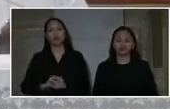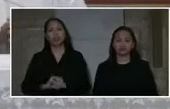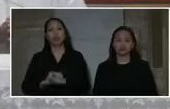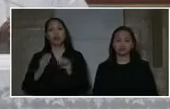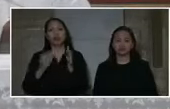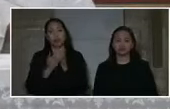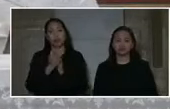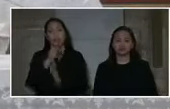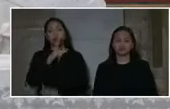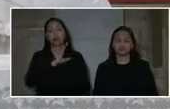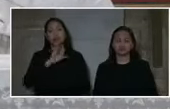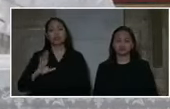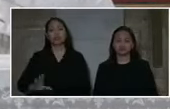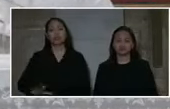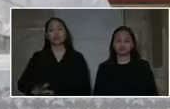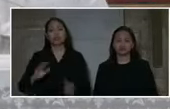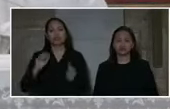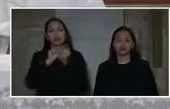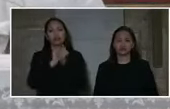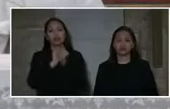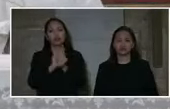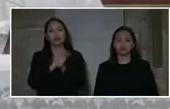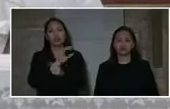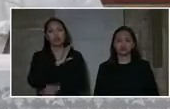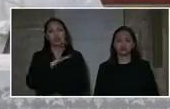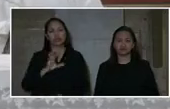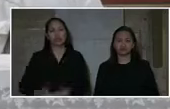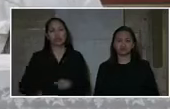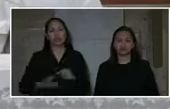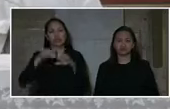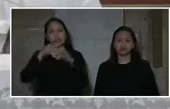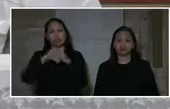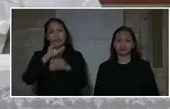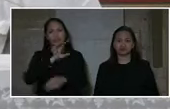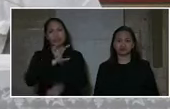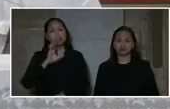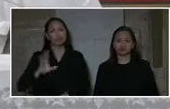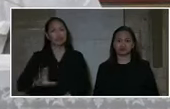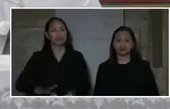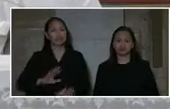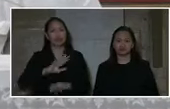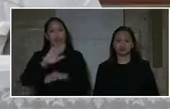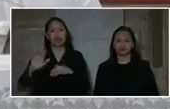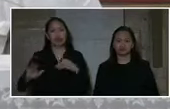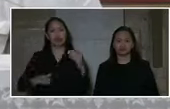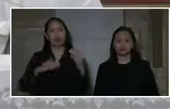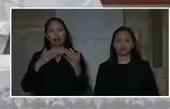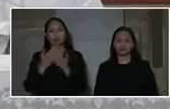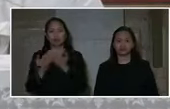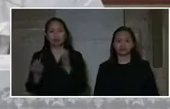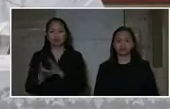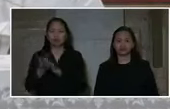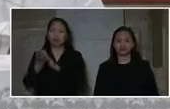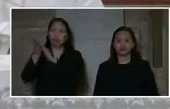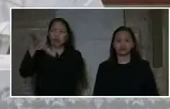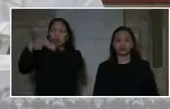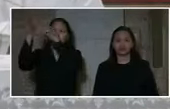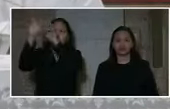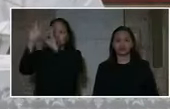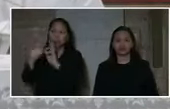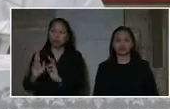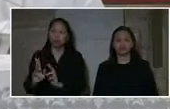Sa pamamagitan ni Kristo, kasama niya at sa Kanya, ang lahat ng parangal at papuri ay sa